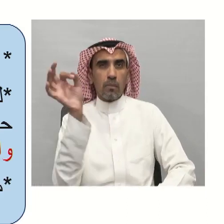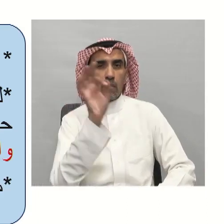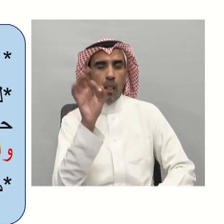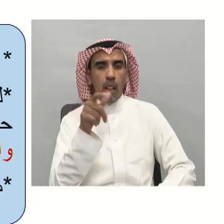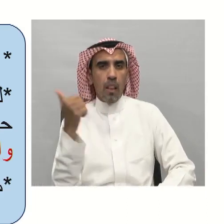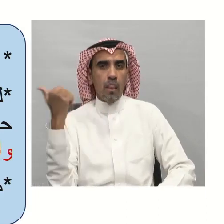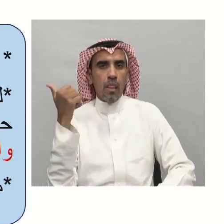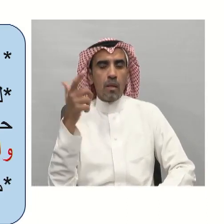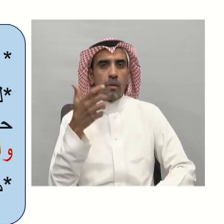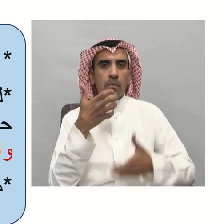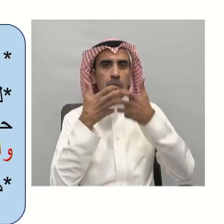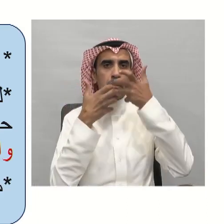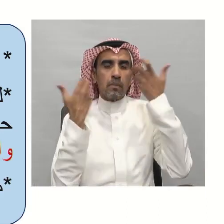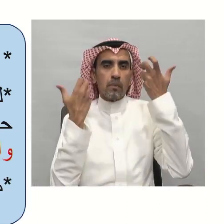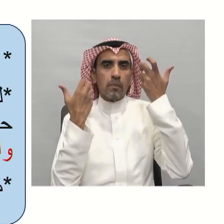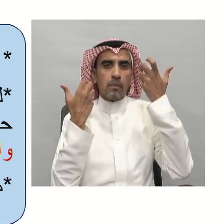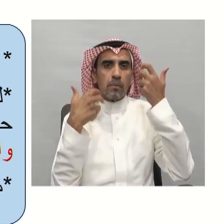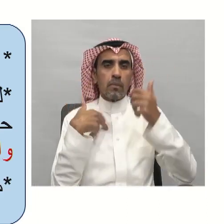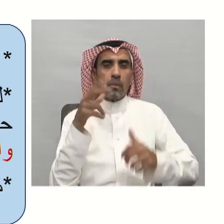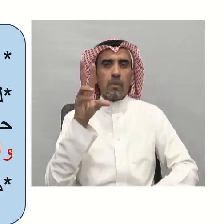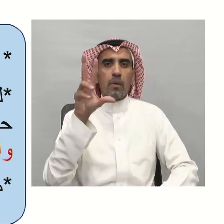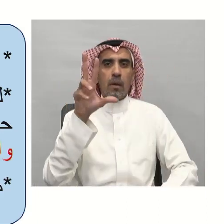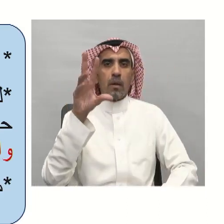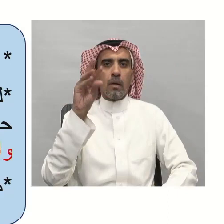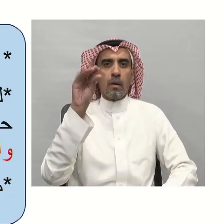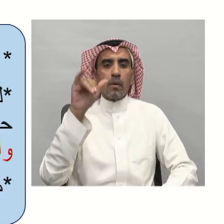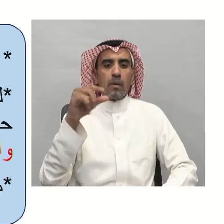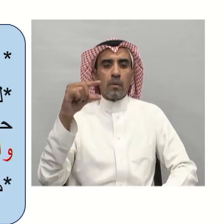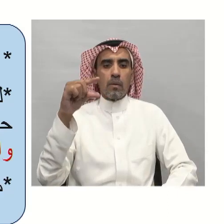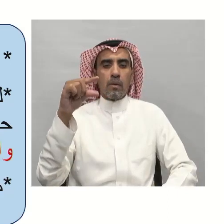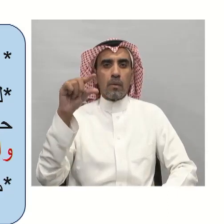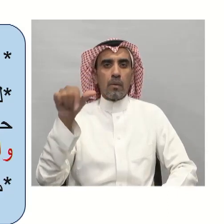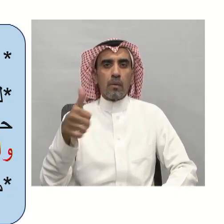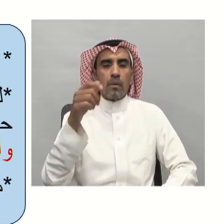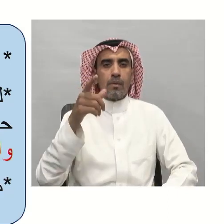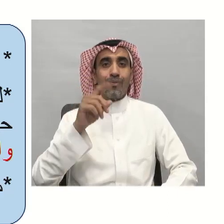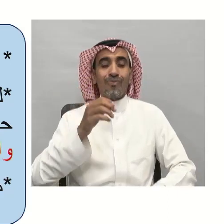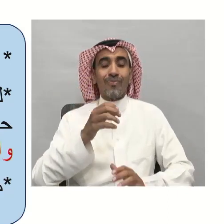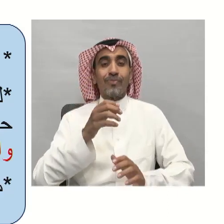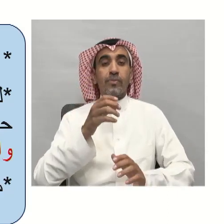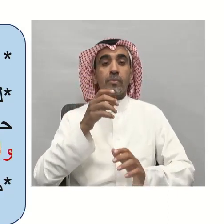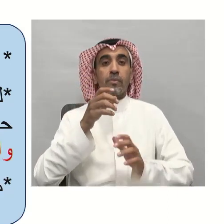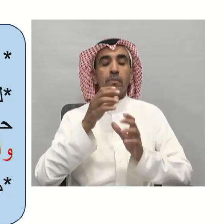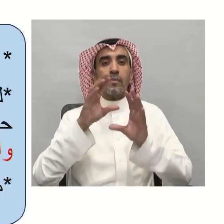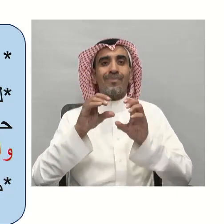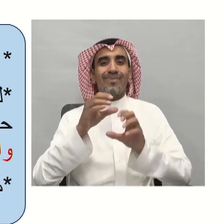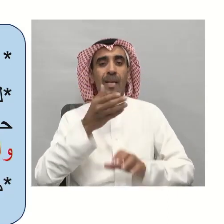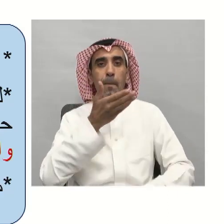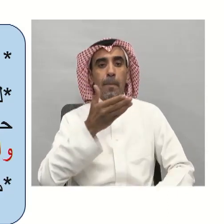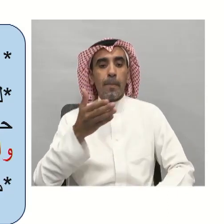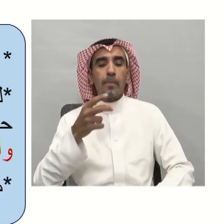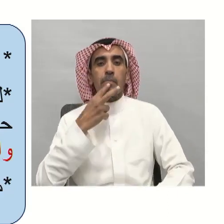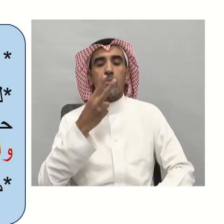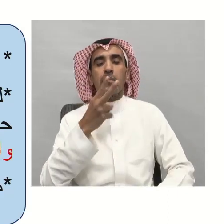الهيدرات هو حيوان يسمى ماذا؟ الهيدرة. أما بالنسبة لقناديل البحر تضم نحو 200